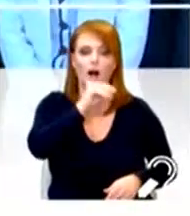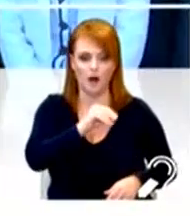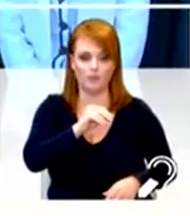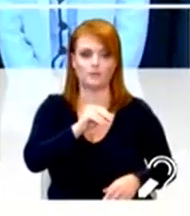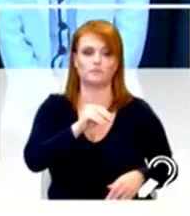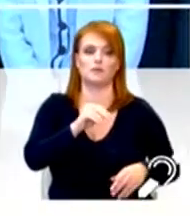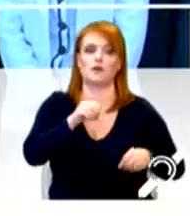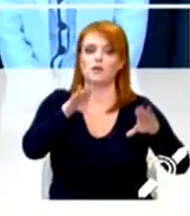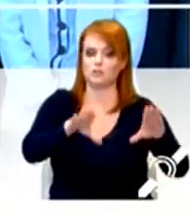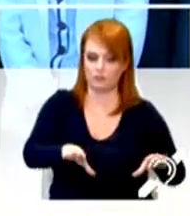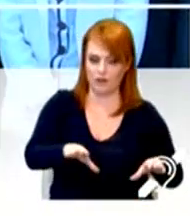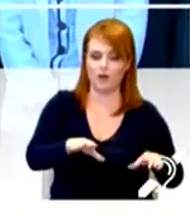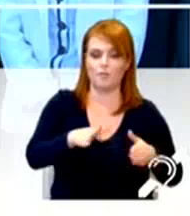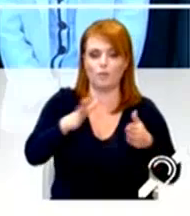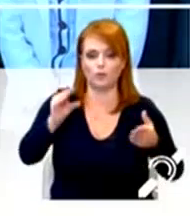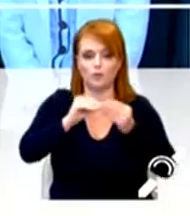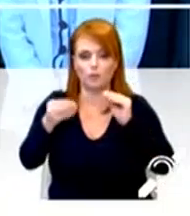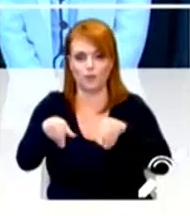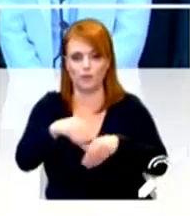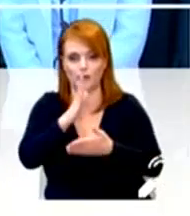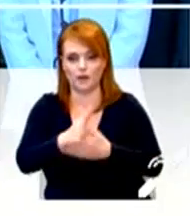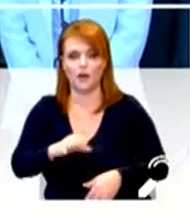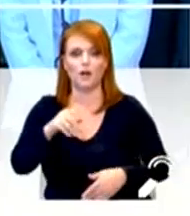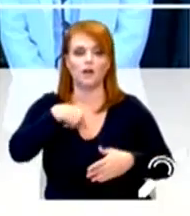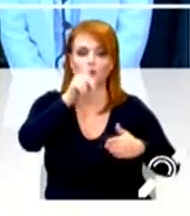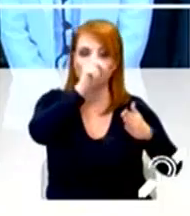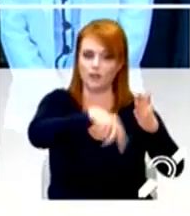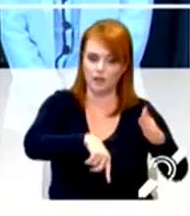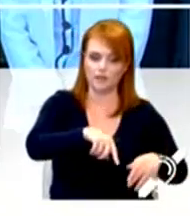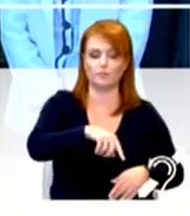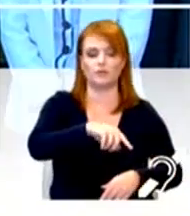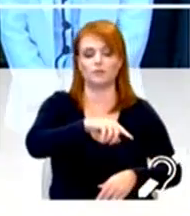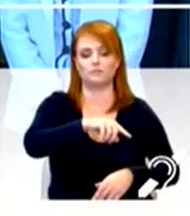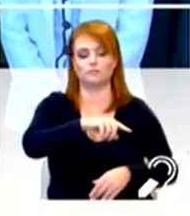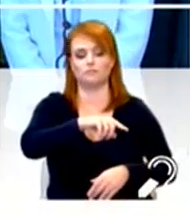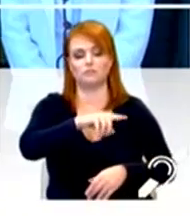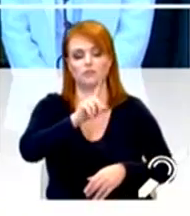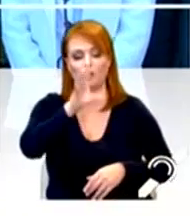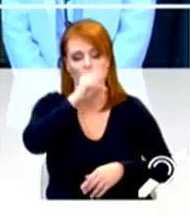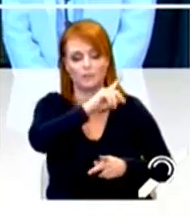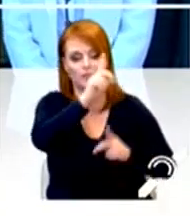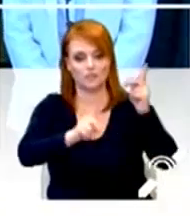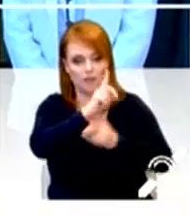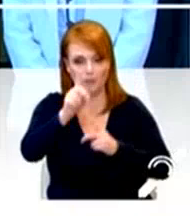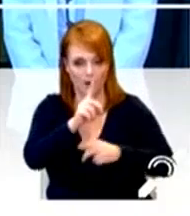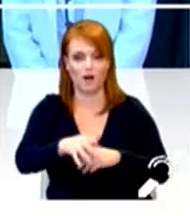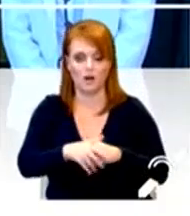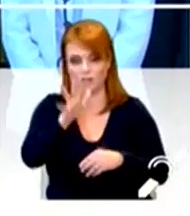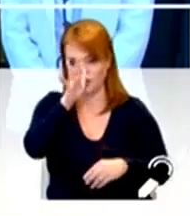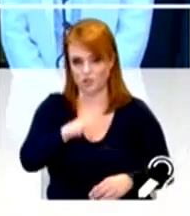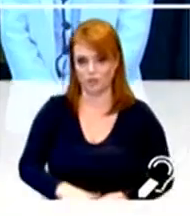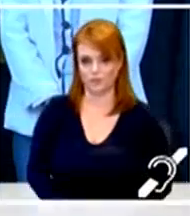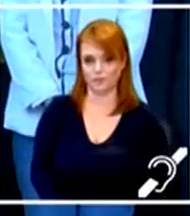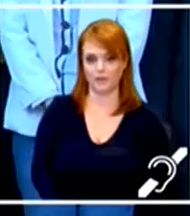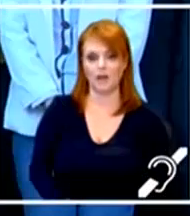Noi credem în viziunea echipei PAS și în puterea schimbării Chișinăului și a Republicii Moldova în mai bine.